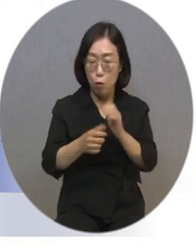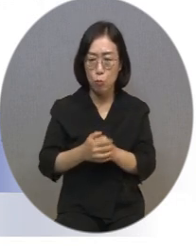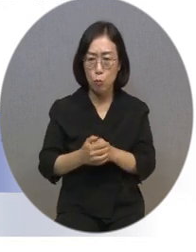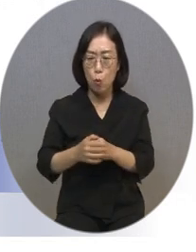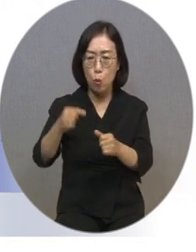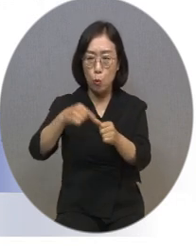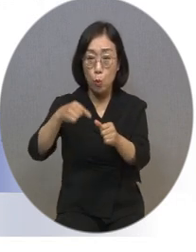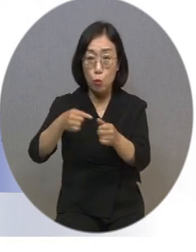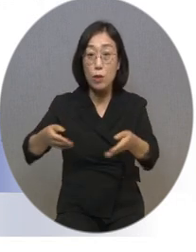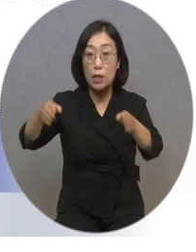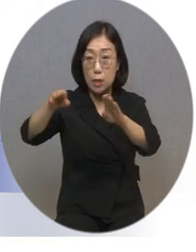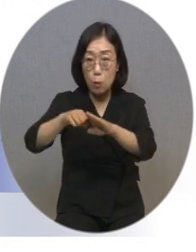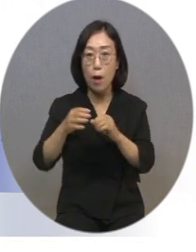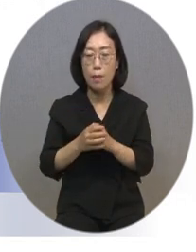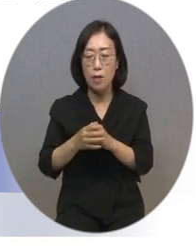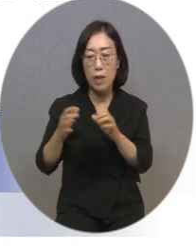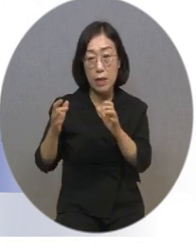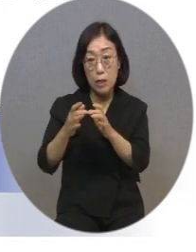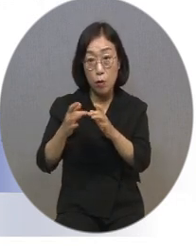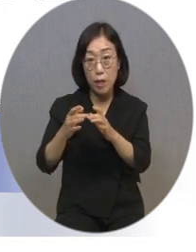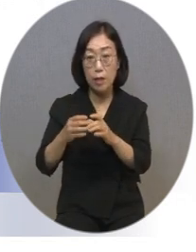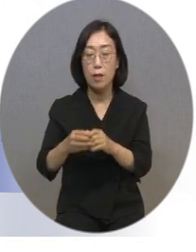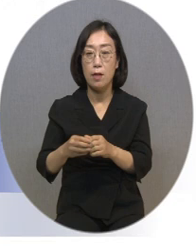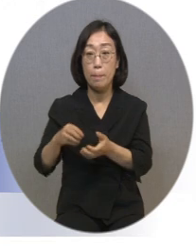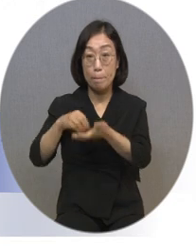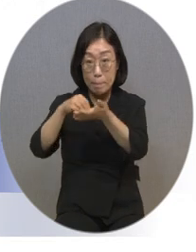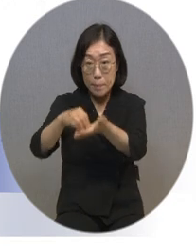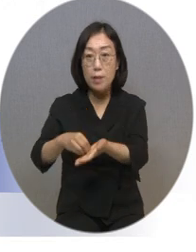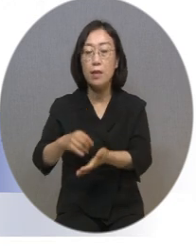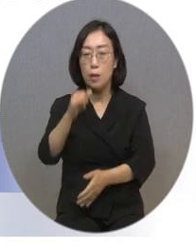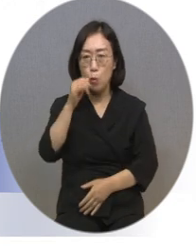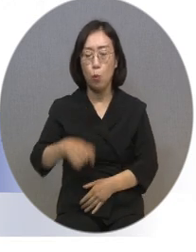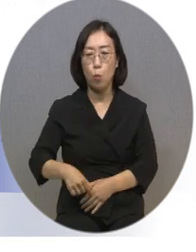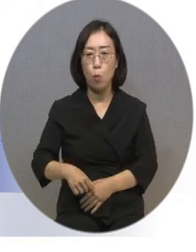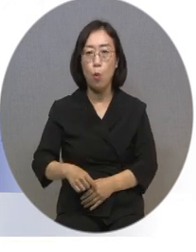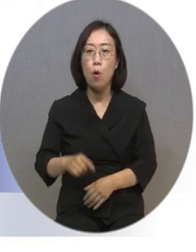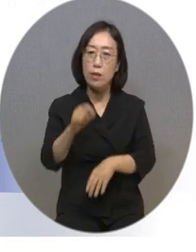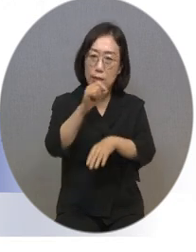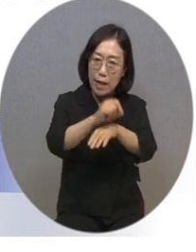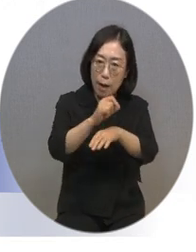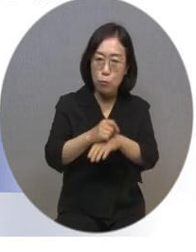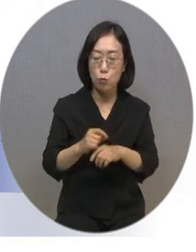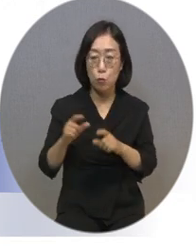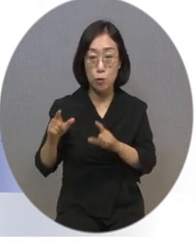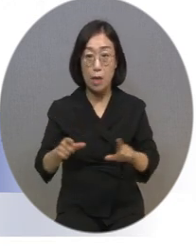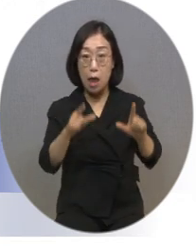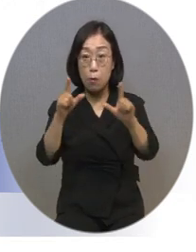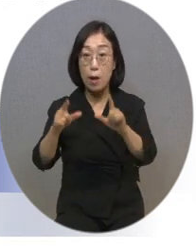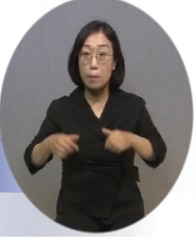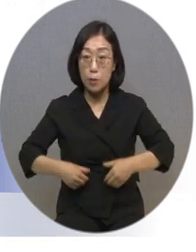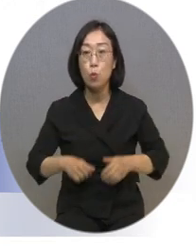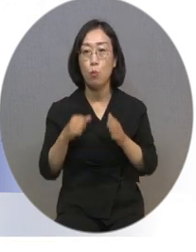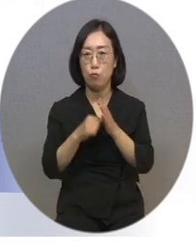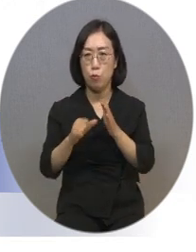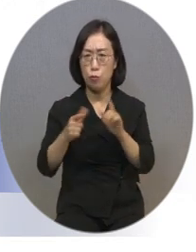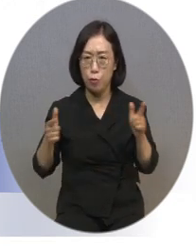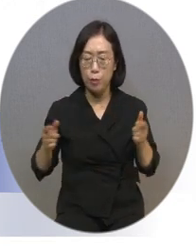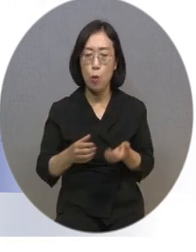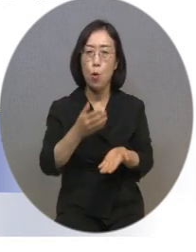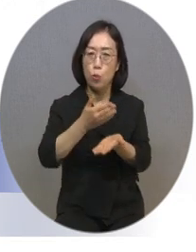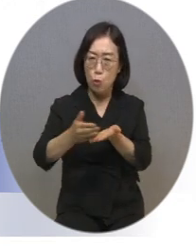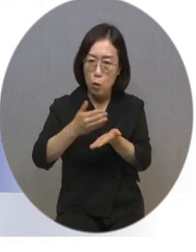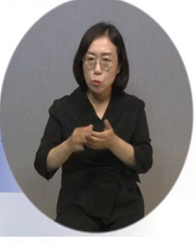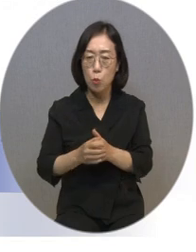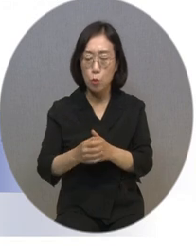전자 조달 시스템이 참여하며 사무용품 생활용품과 같은 생산품뿐만 아니라 청소 문서